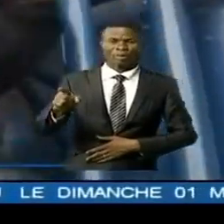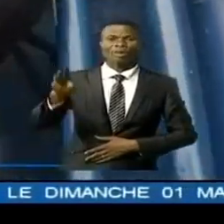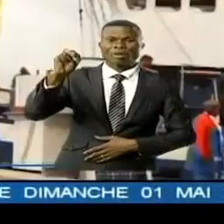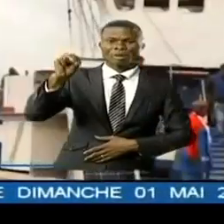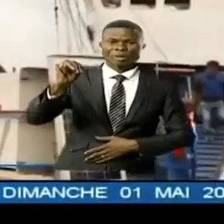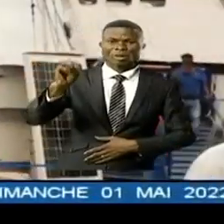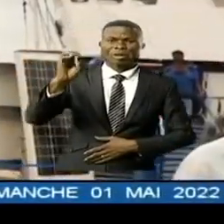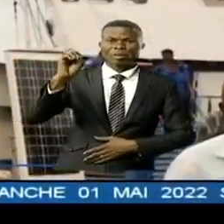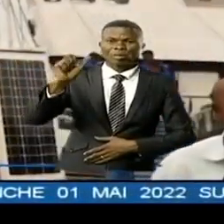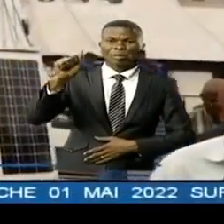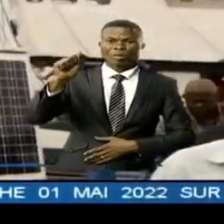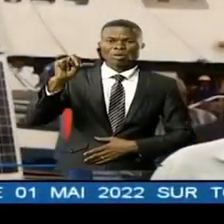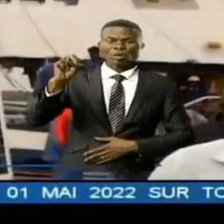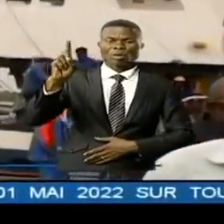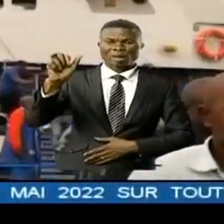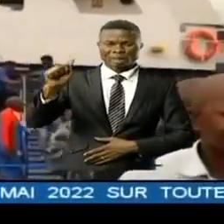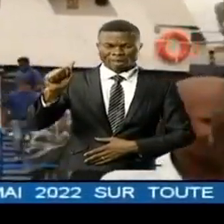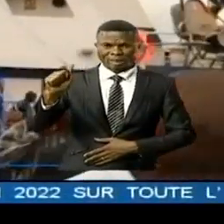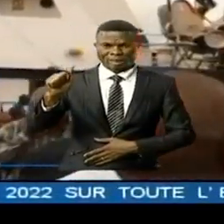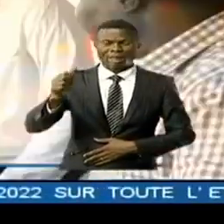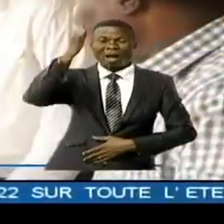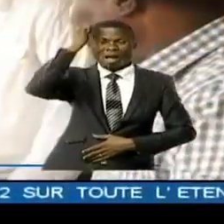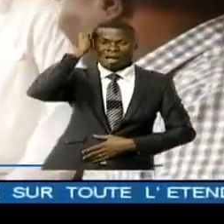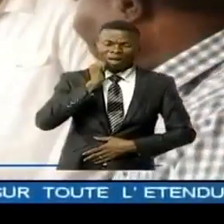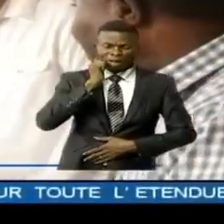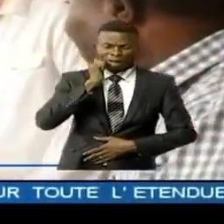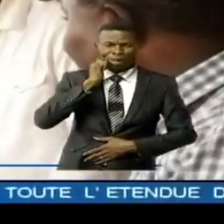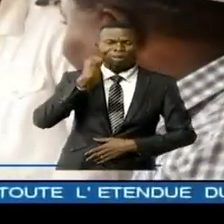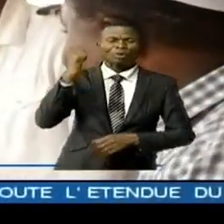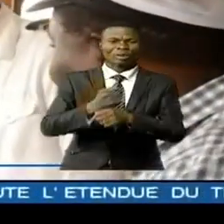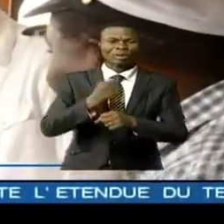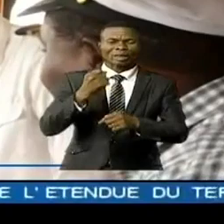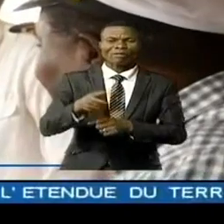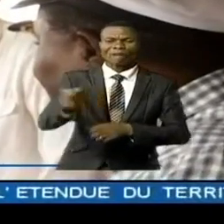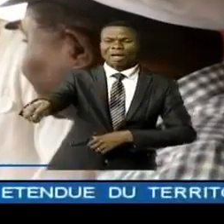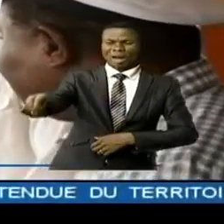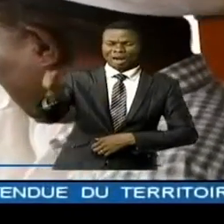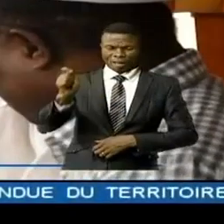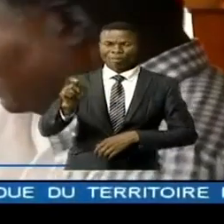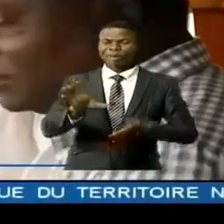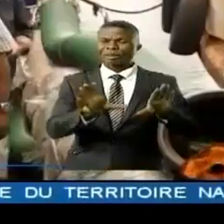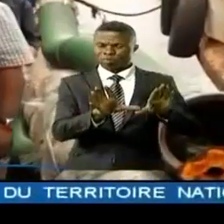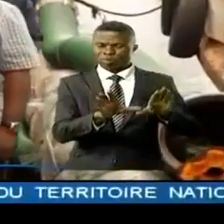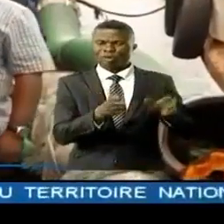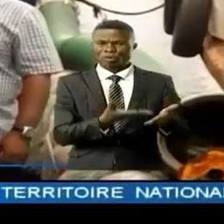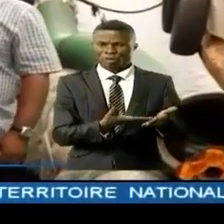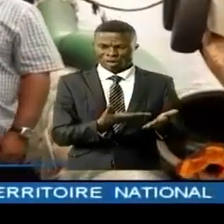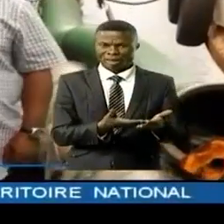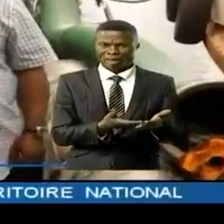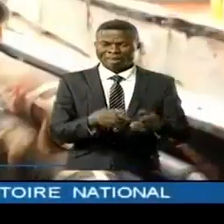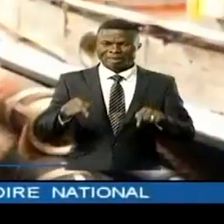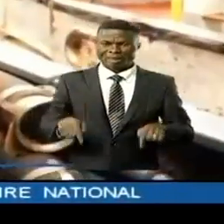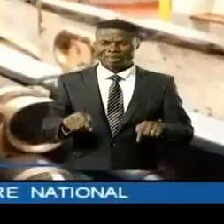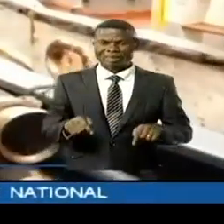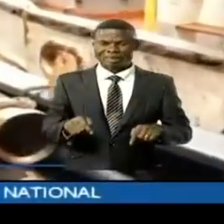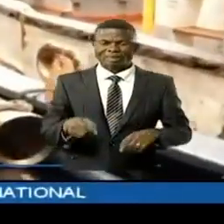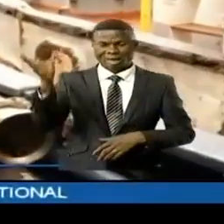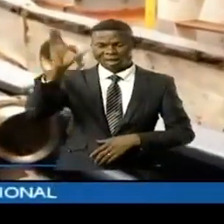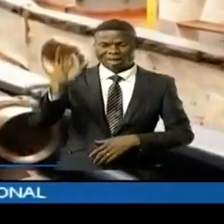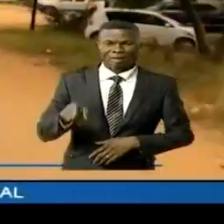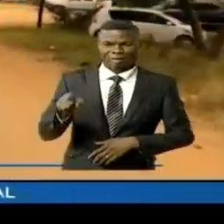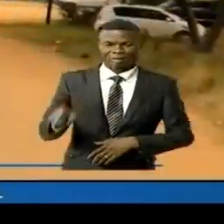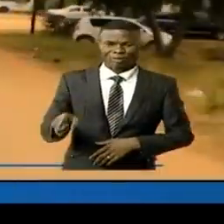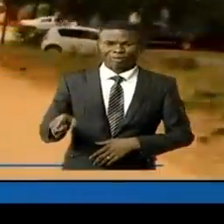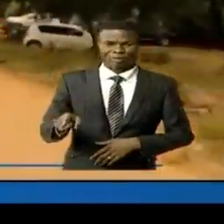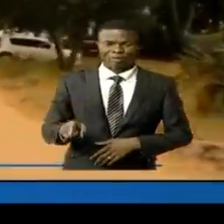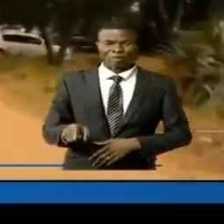battant pavillon congolais nous et va en piraterie pour l'exploitation des ressources halieutiques dans le plateau continental congolais